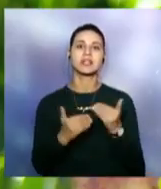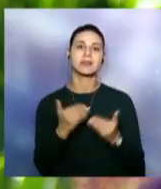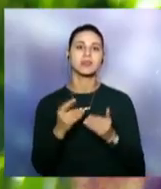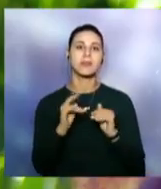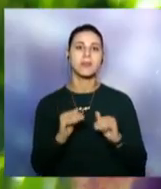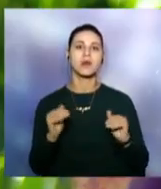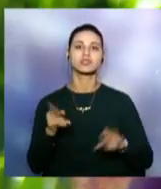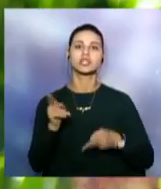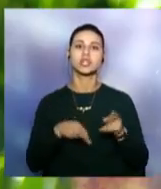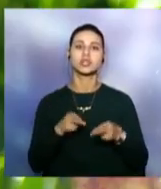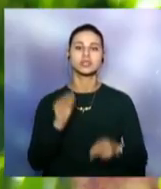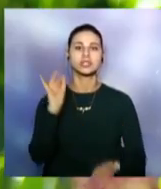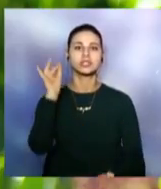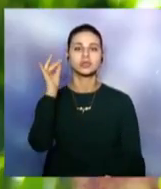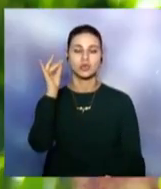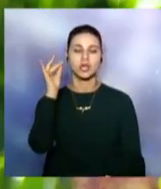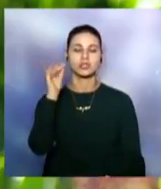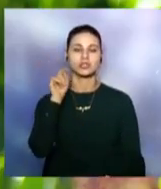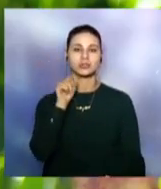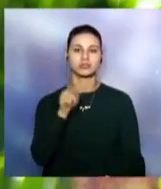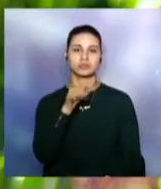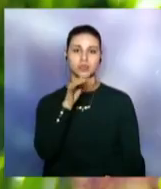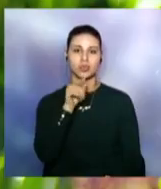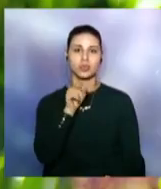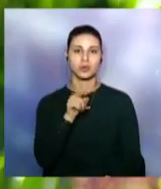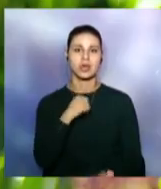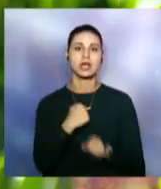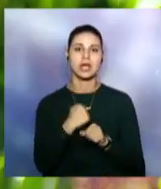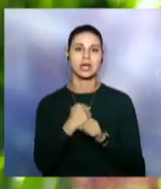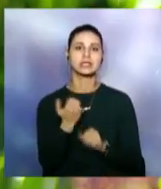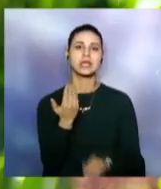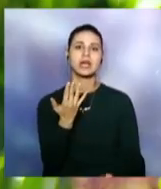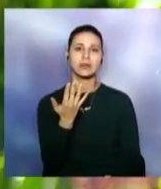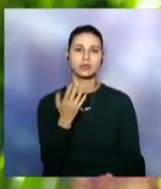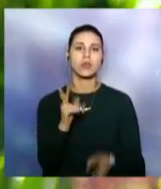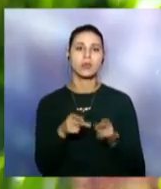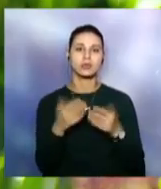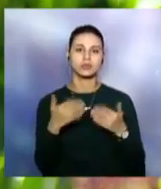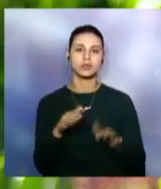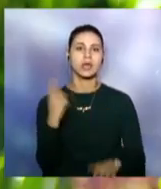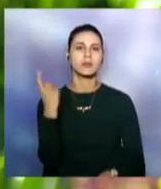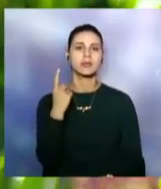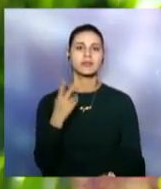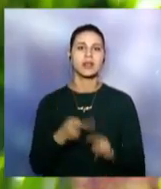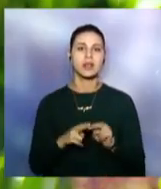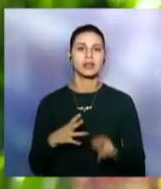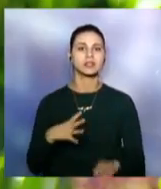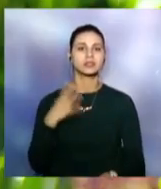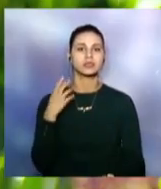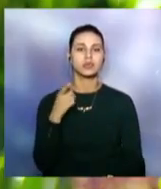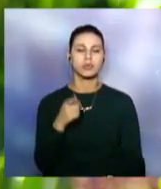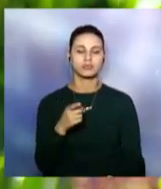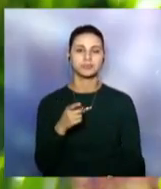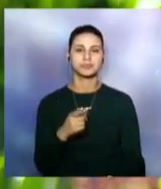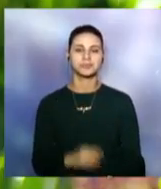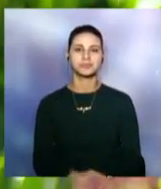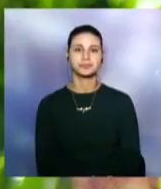ბავშვთა ქირურგიის ისტორიაში, ლაპაროსკოპიაში. გაკეთდა რამოდენიმე ოპერაცია, ეს იყო პირველი პილოროსტენოზის